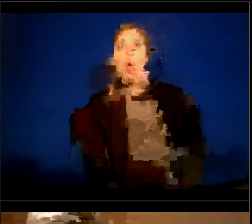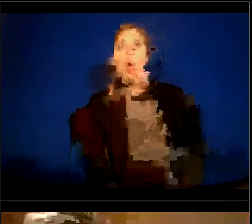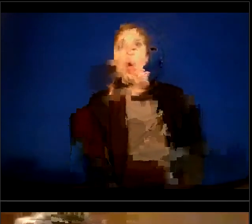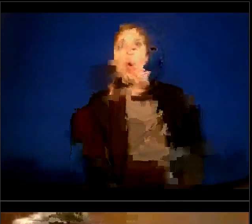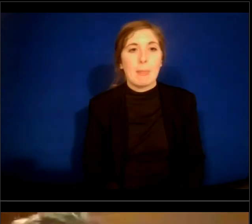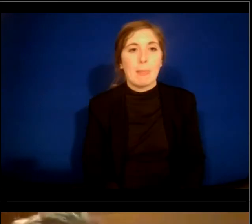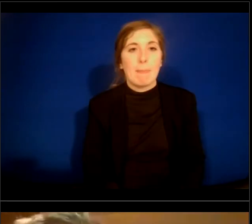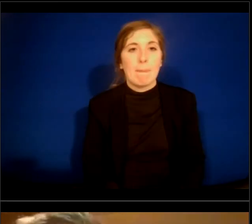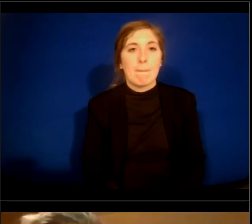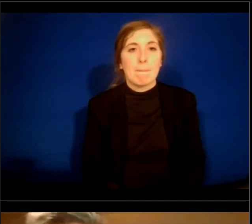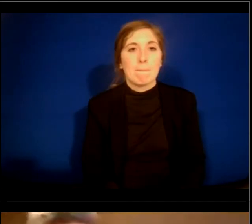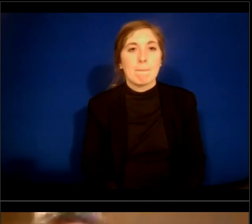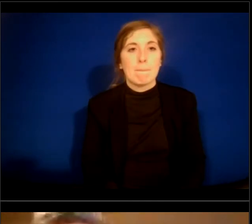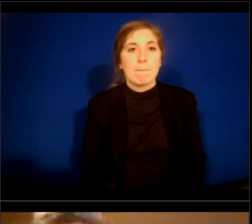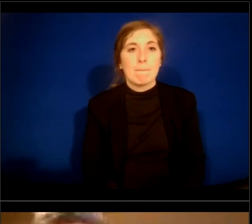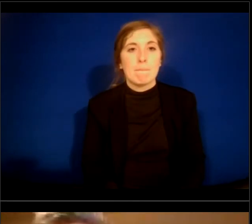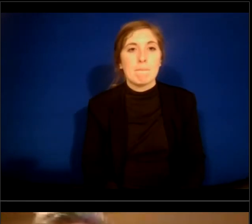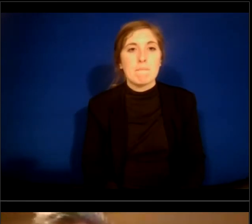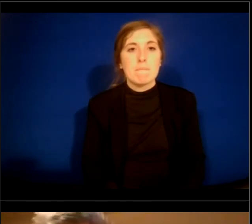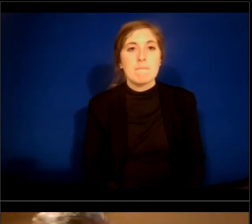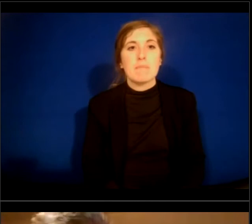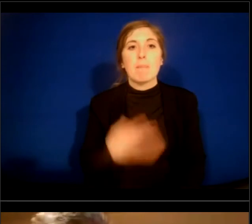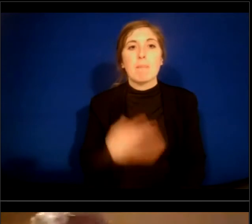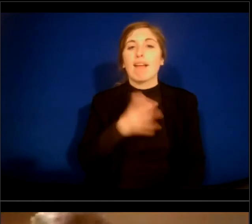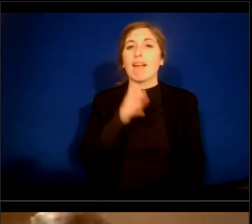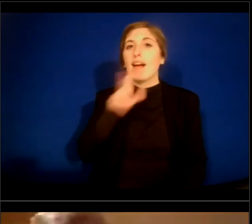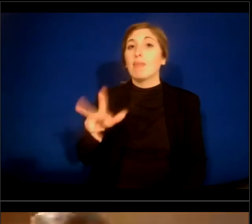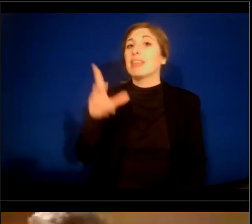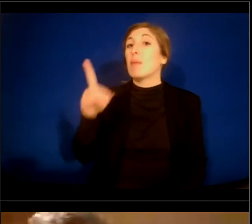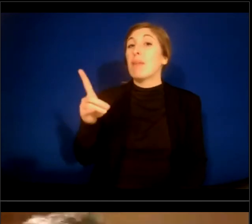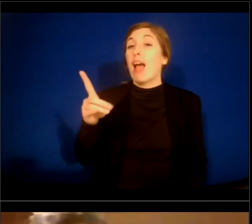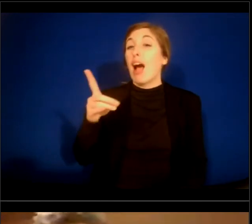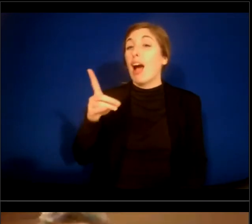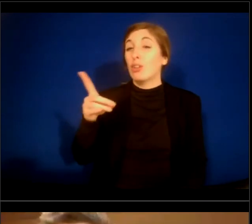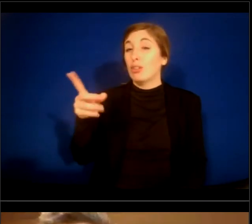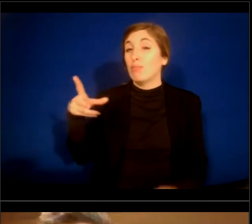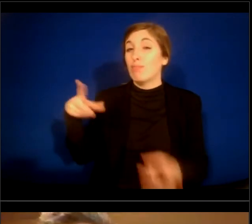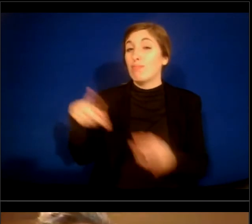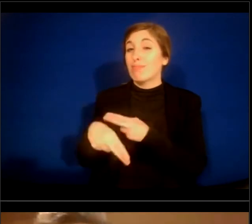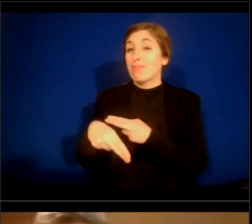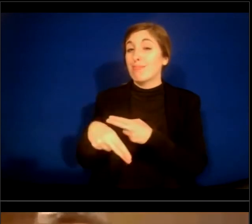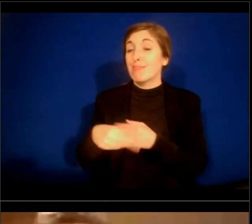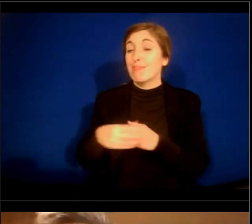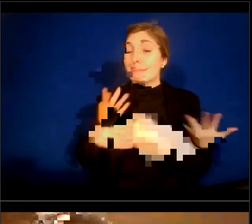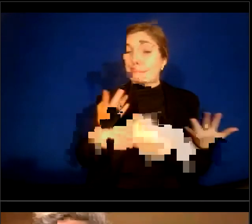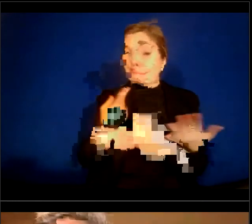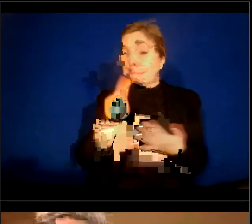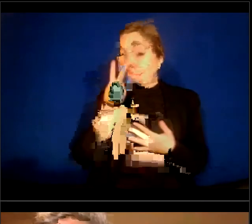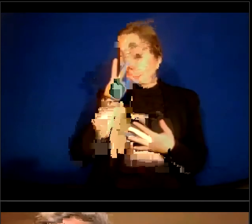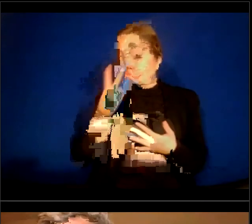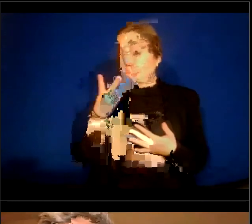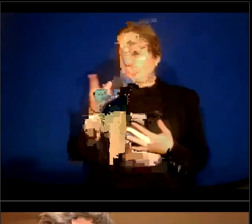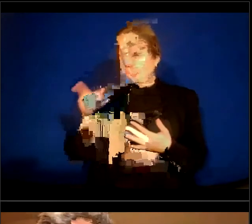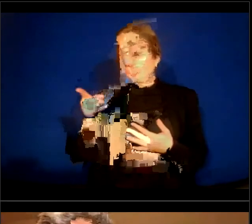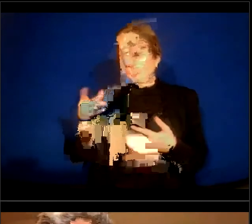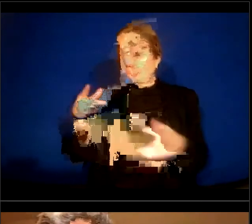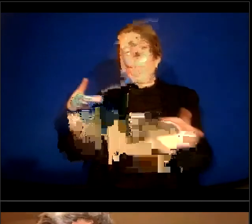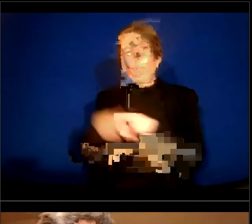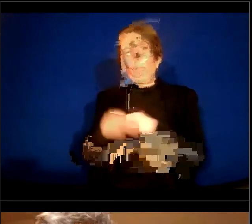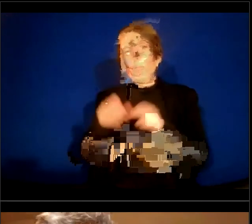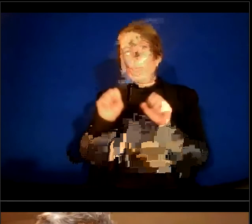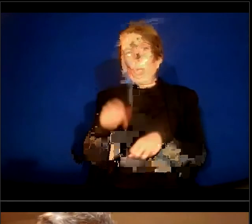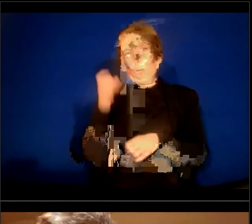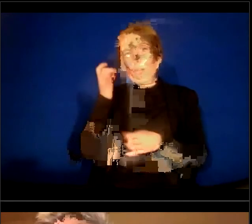Riferimento, hanno stimato dal Ministero degli Affari Esteri. Credo che il grado dovrebbero arrivare circa 100.000